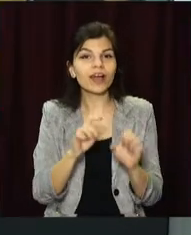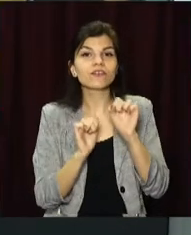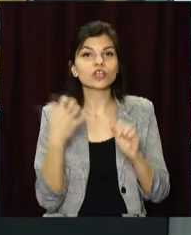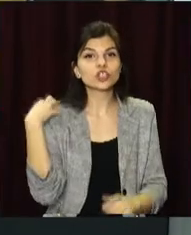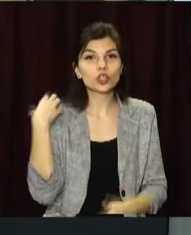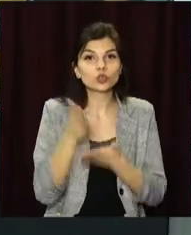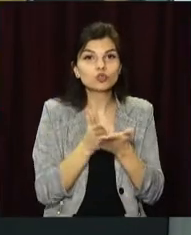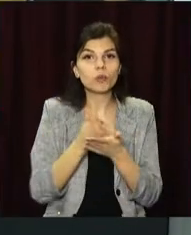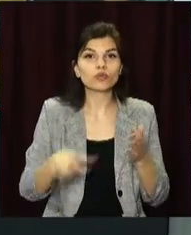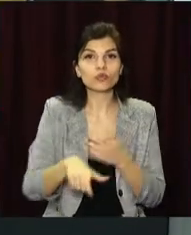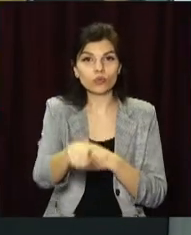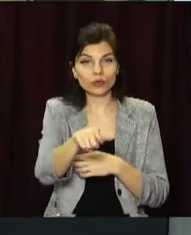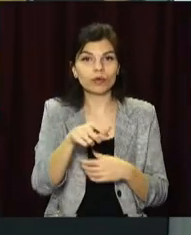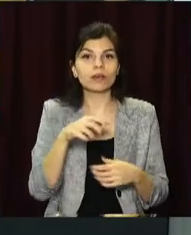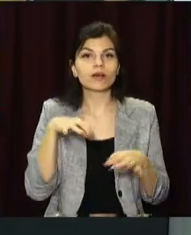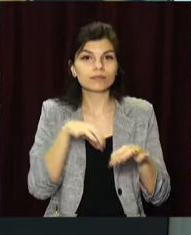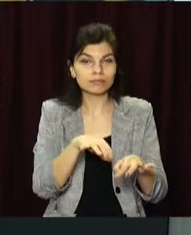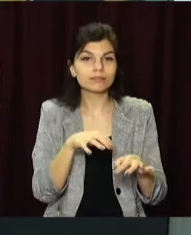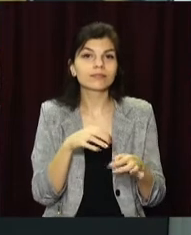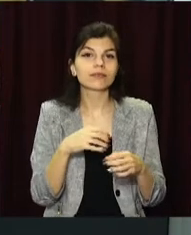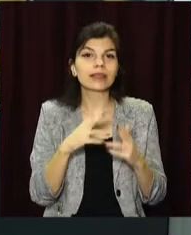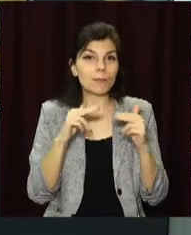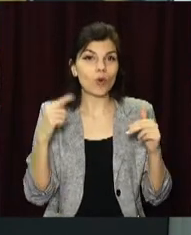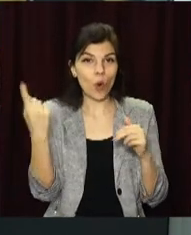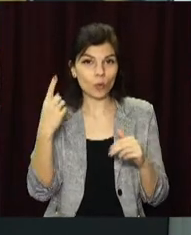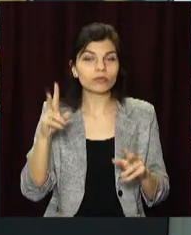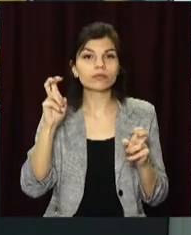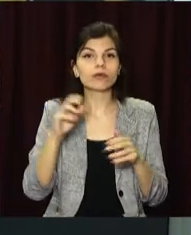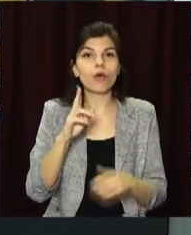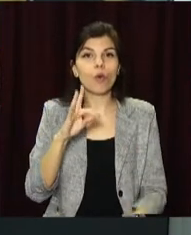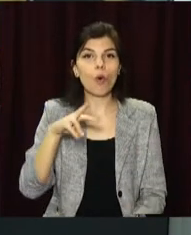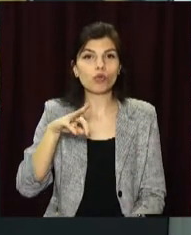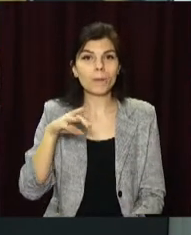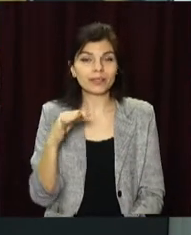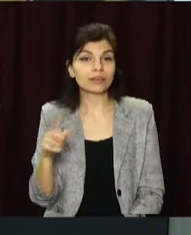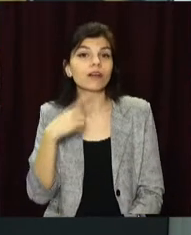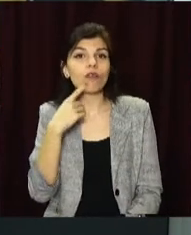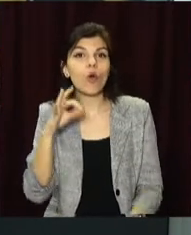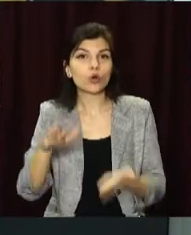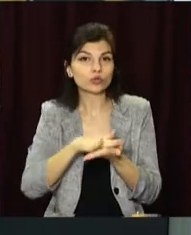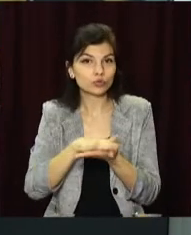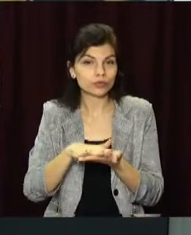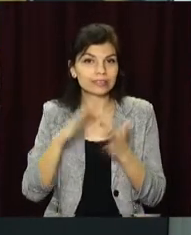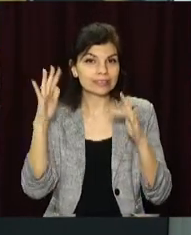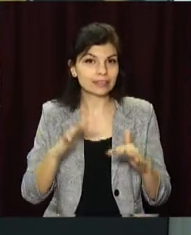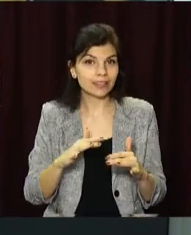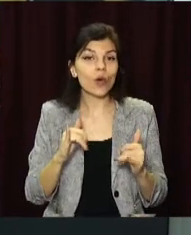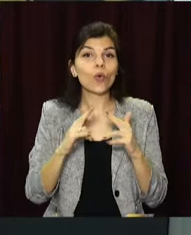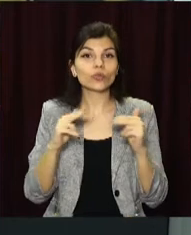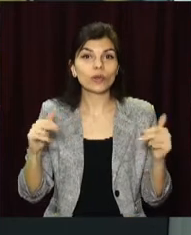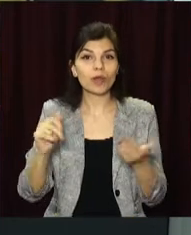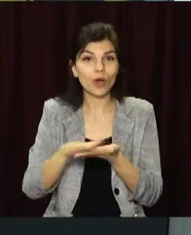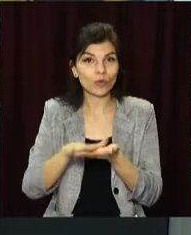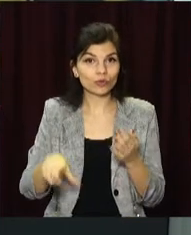студії відкритого був заступник начальника служби автомобільних доріг у Дніпропетровській області Олександр Коломійцев. Говорили про розчистку снігу на